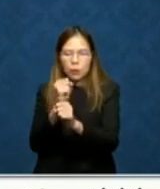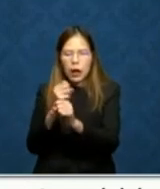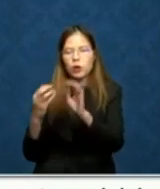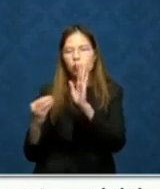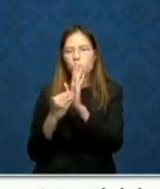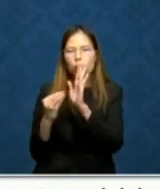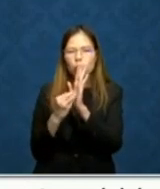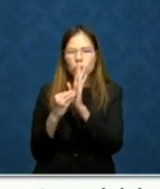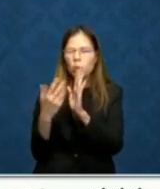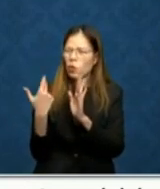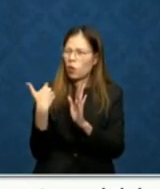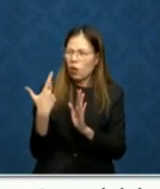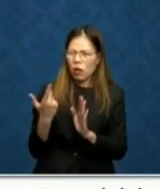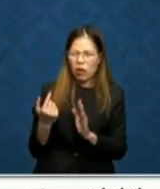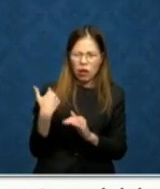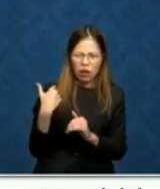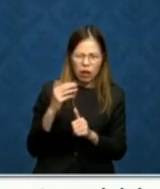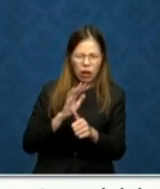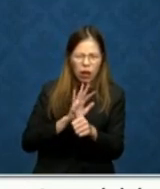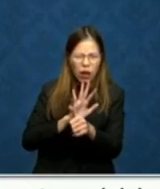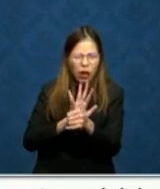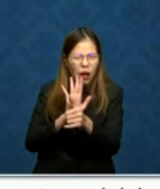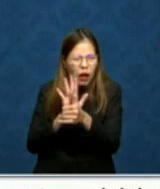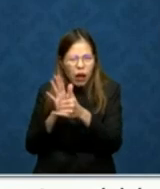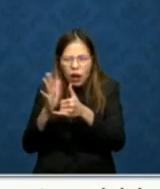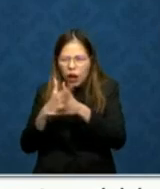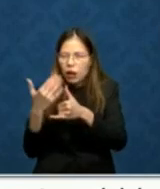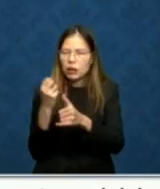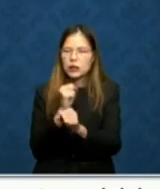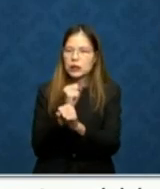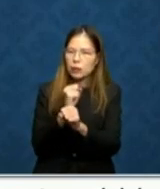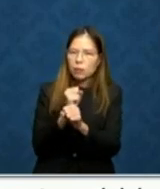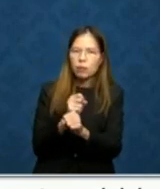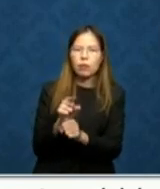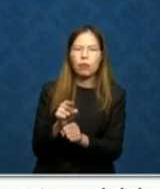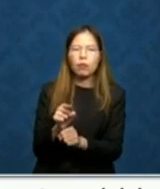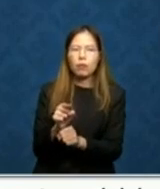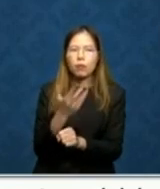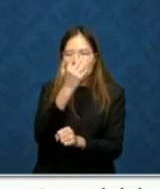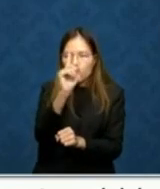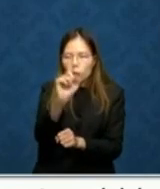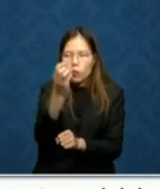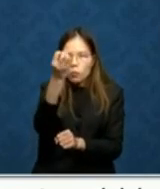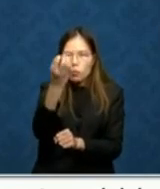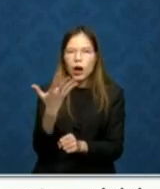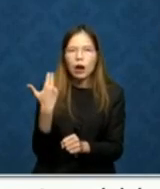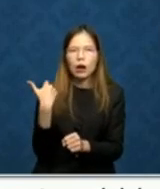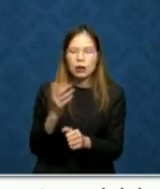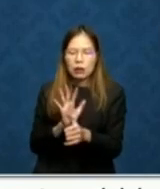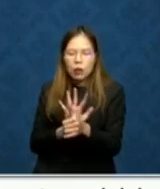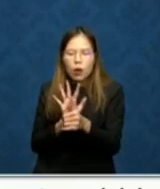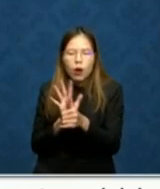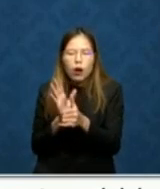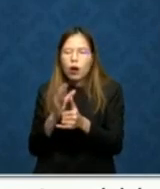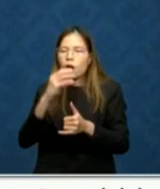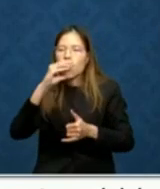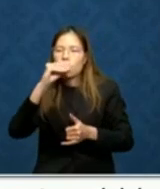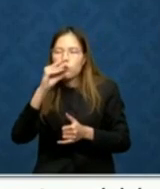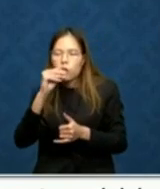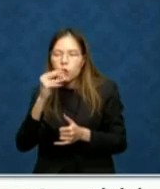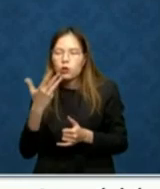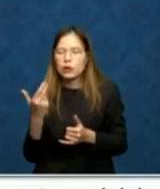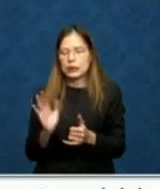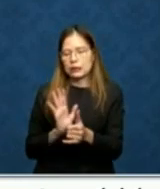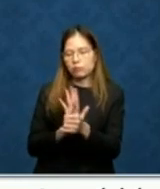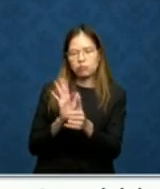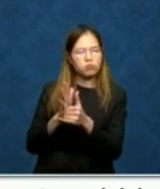พเคยถูกคุกคามเพศในการทำงานและในที่ทำงานโดยส่วนใหญ่เป็นการคุกคามด้วยคำพูดหรือการสัม